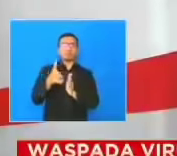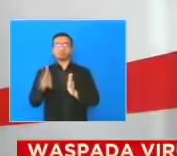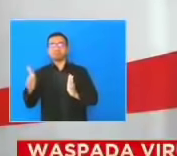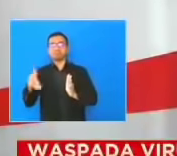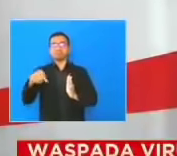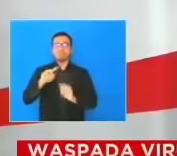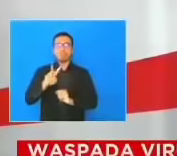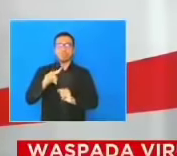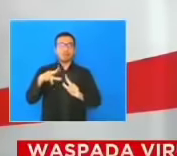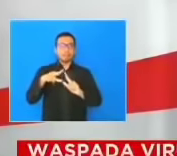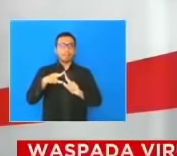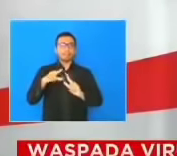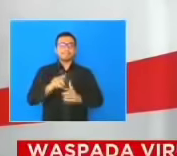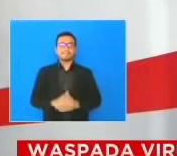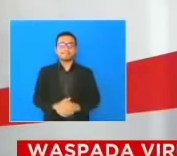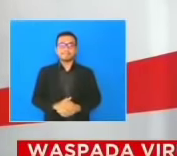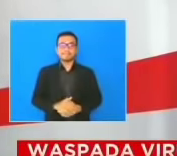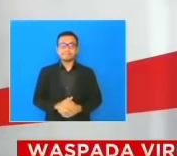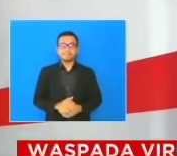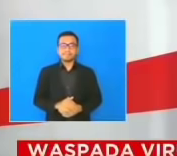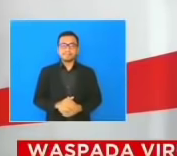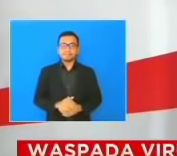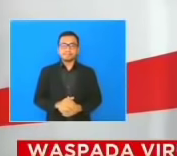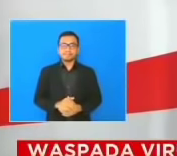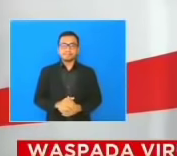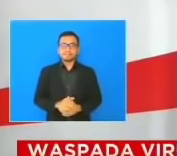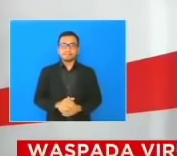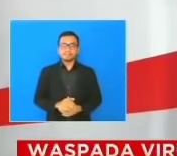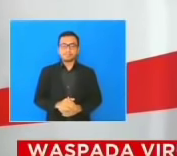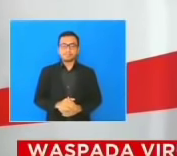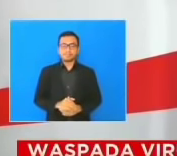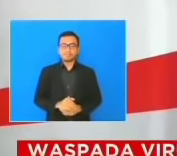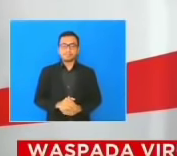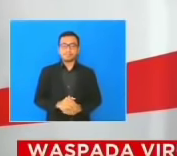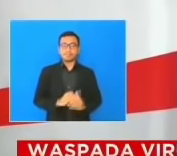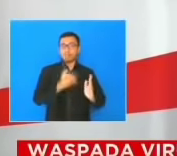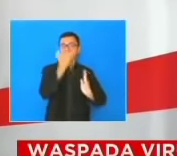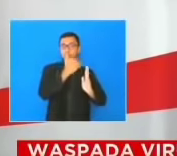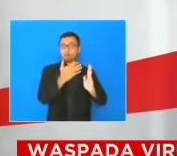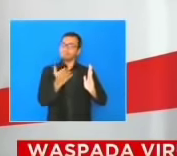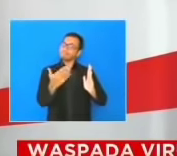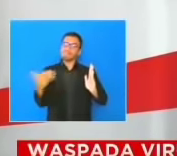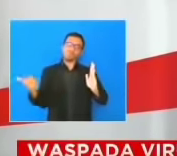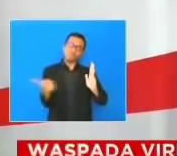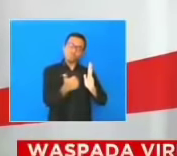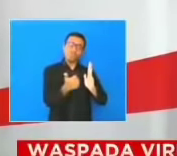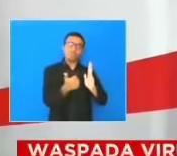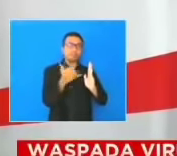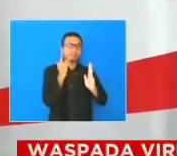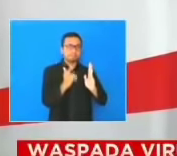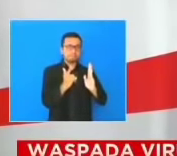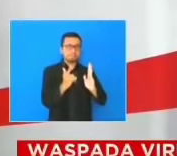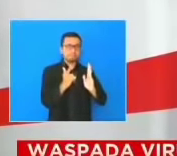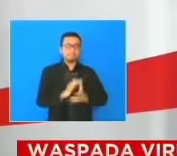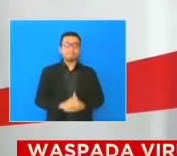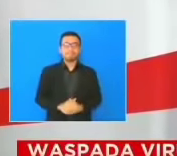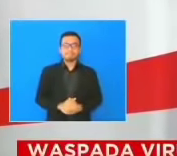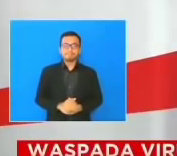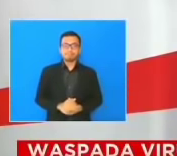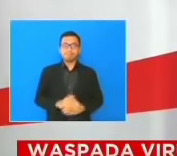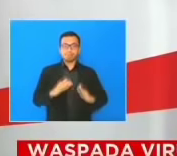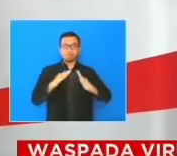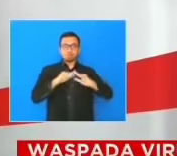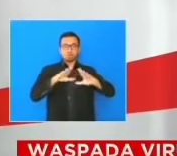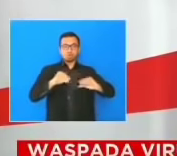Oleh karena itu, mari sama-sama kita patuhi untuk tetap bekerja di rumah, menjaga jarak